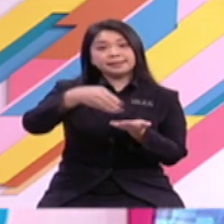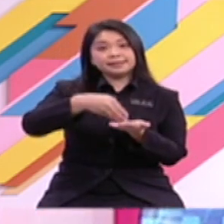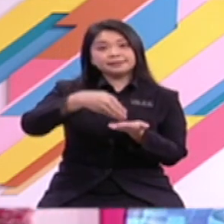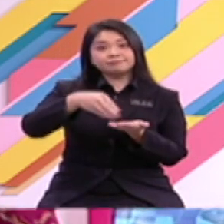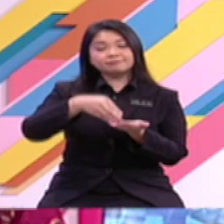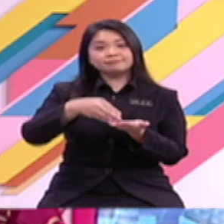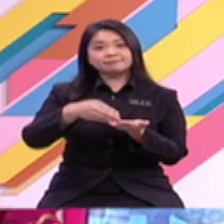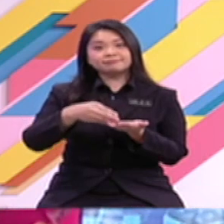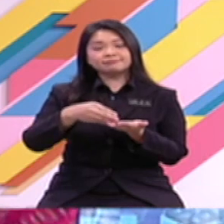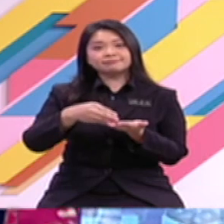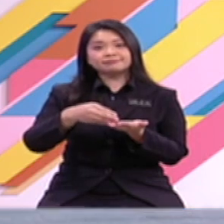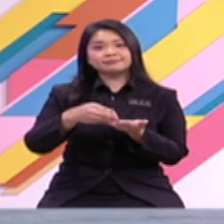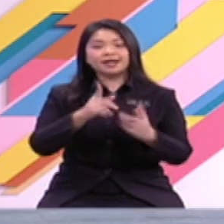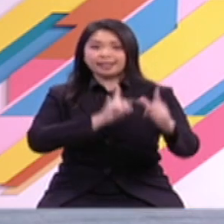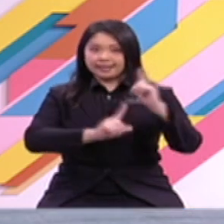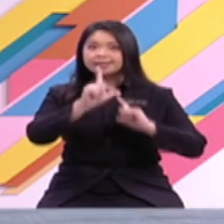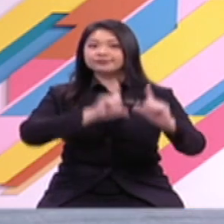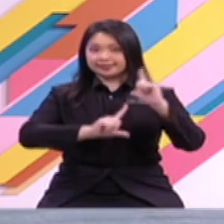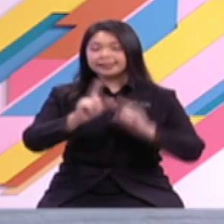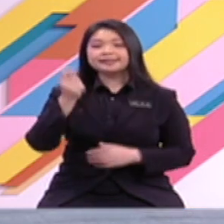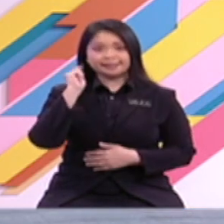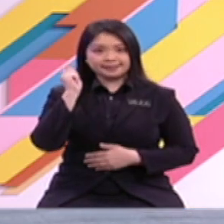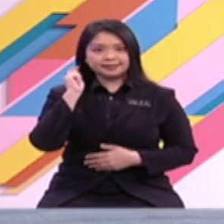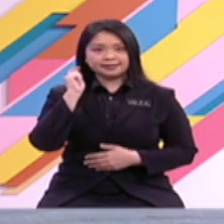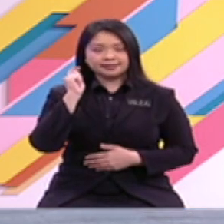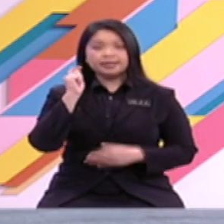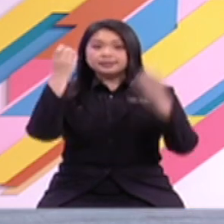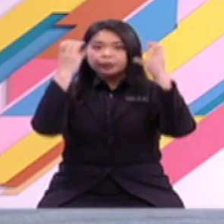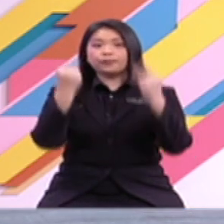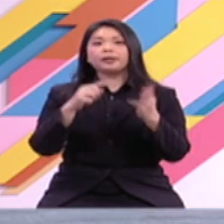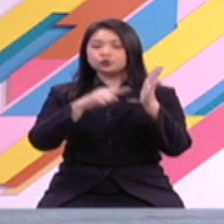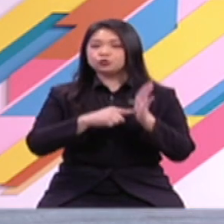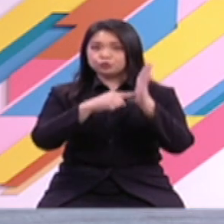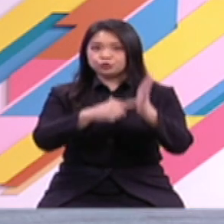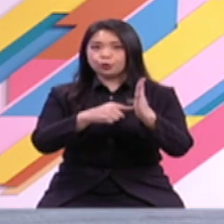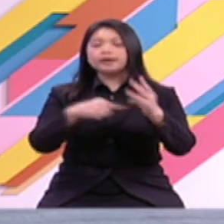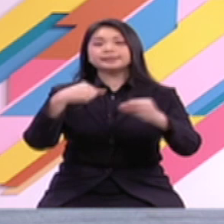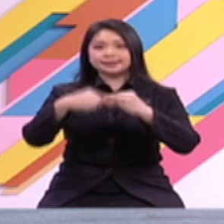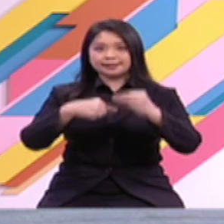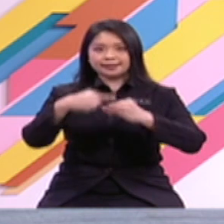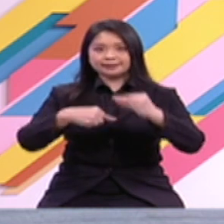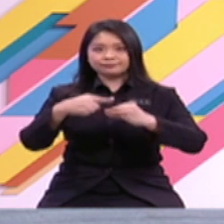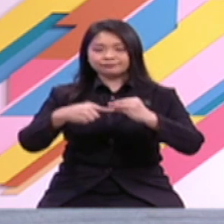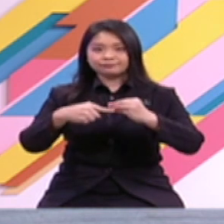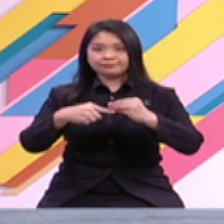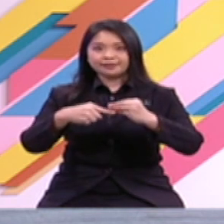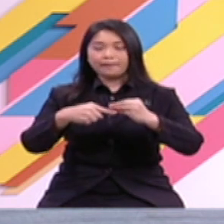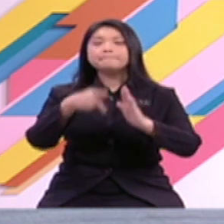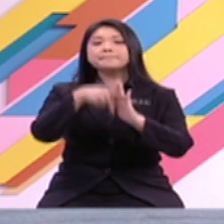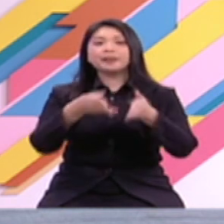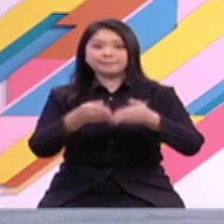kita Seterusnya saya sebenarnya lakuin yang chegou Tunjukkan tadi kita enak Tunjukkan tentang permintaan